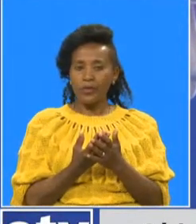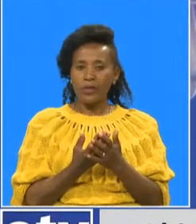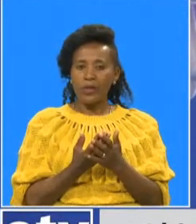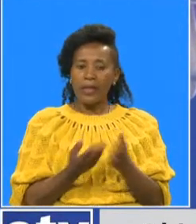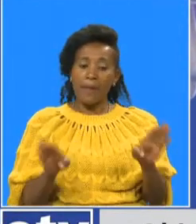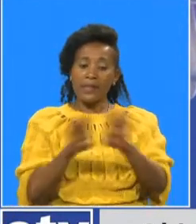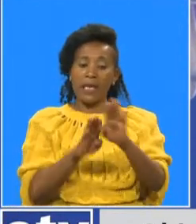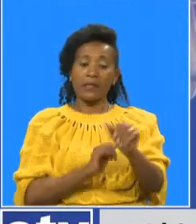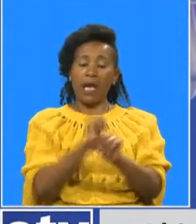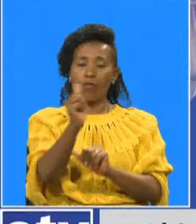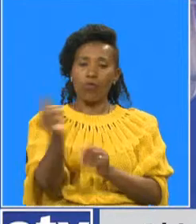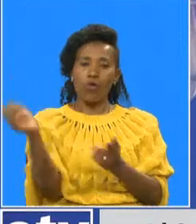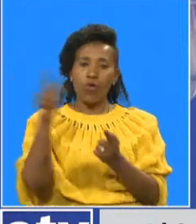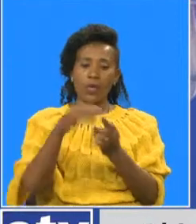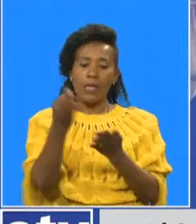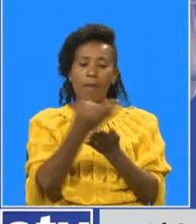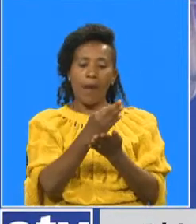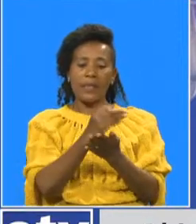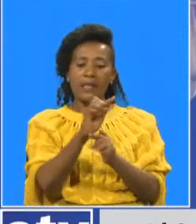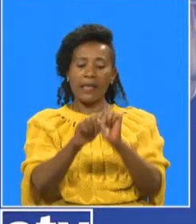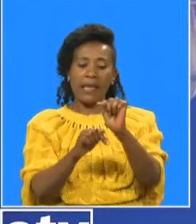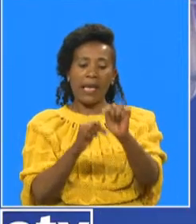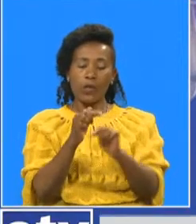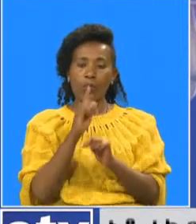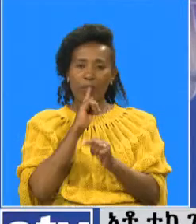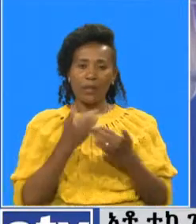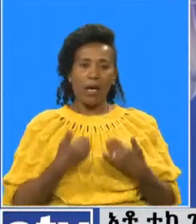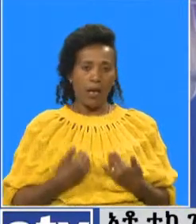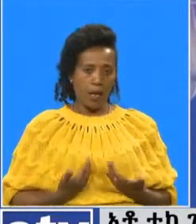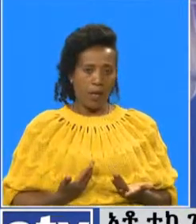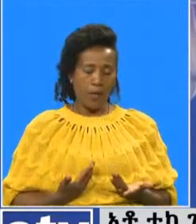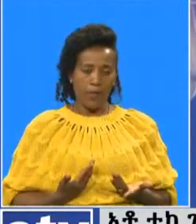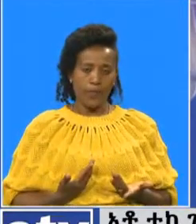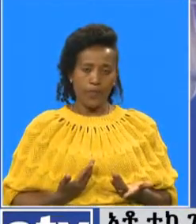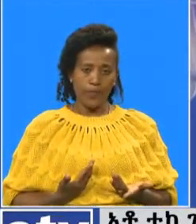ከመዝጋት አልፎ ወደ ማምረት የሄዱበት እንትን ነው ያለው።